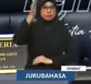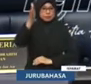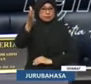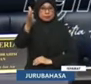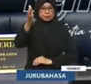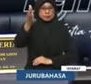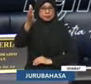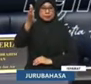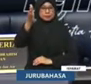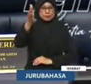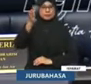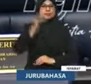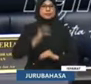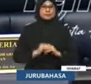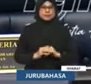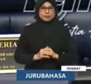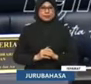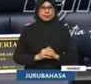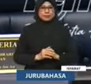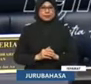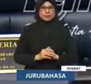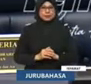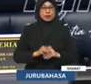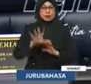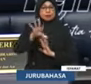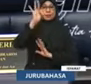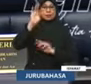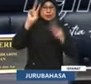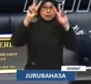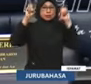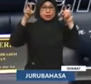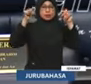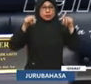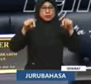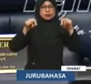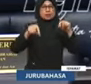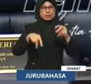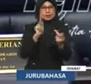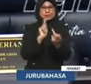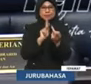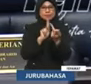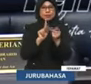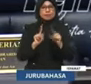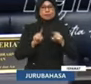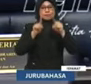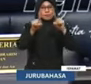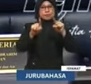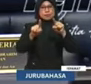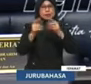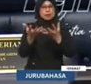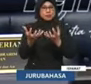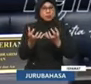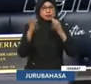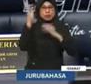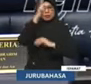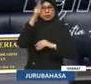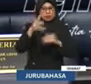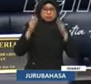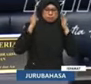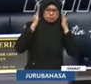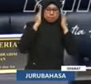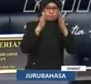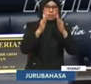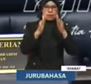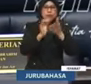masa depan atau food security for the future pemilihan tema ini adalah bertepatan dan selari dengan hasrat ajakan untuk memberi tumpuan